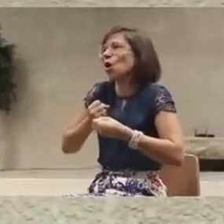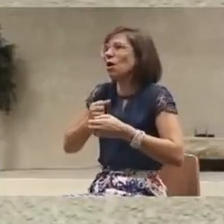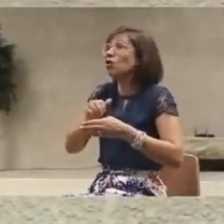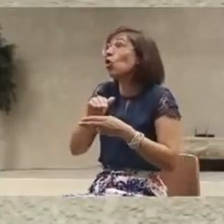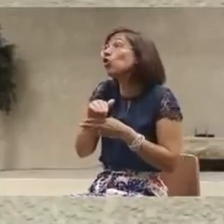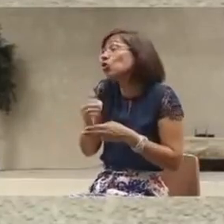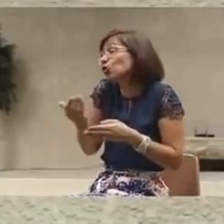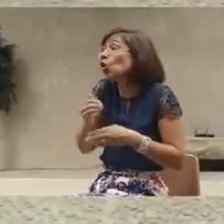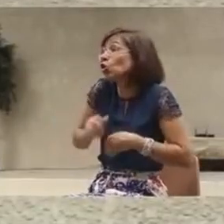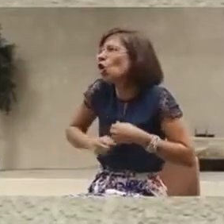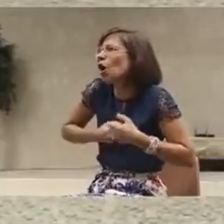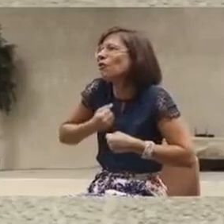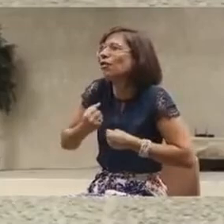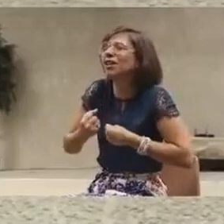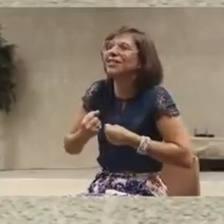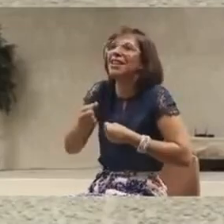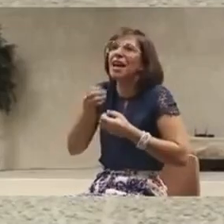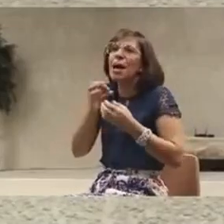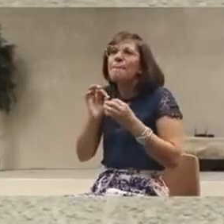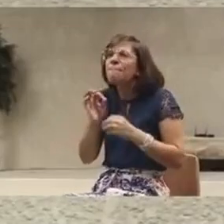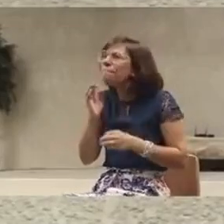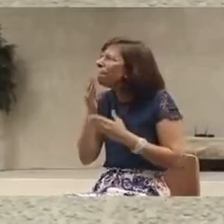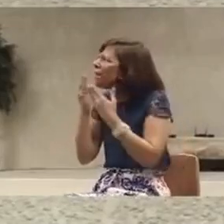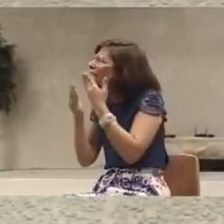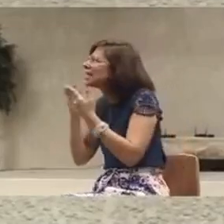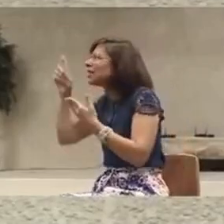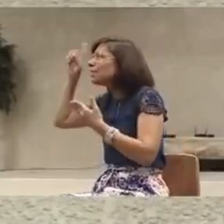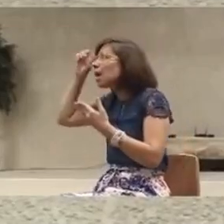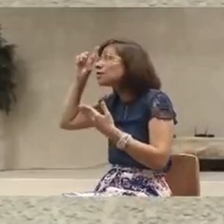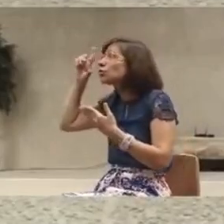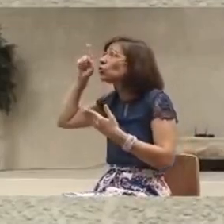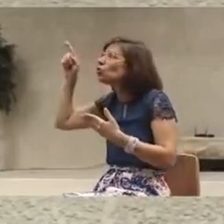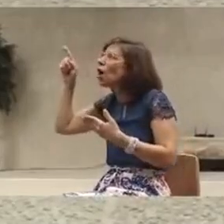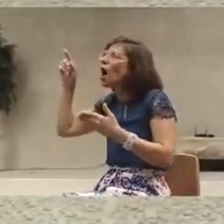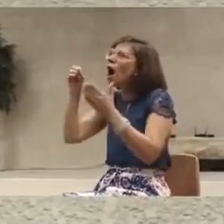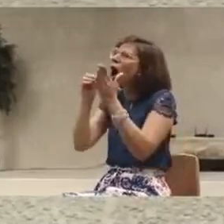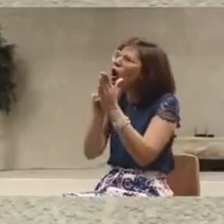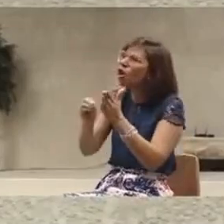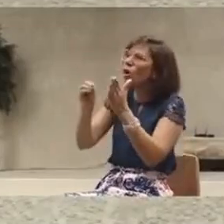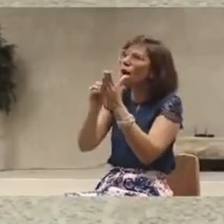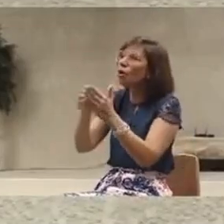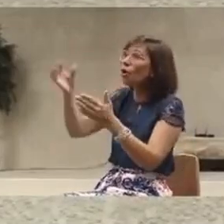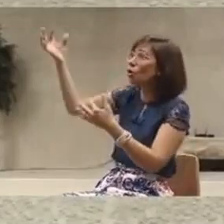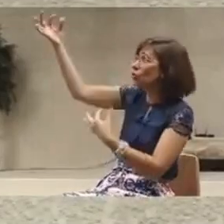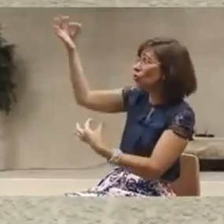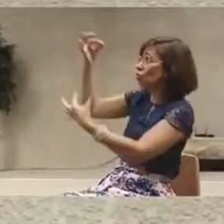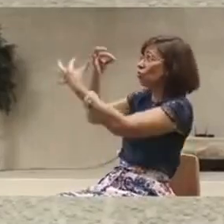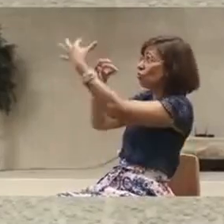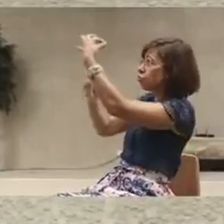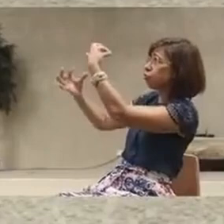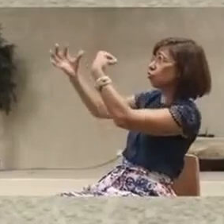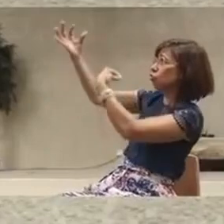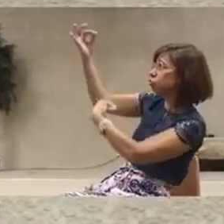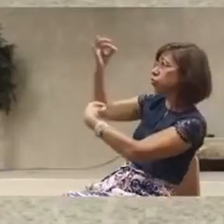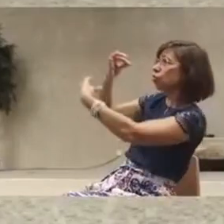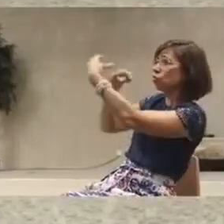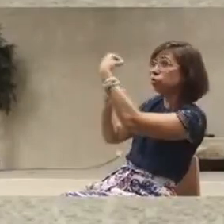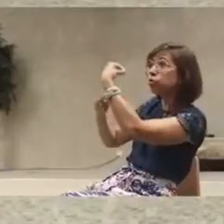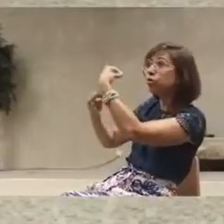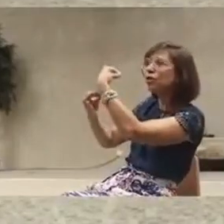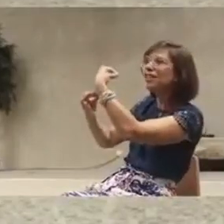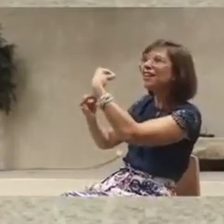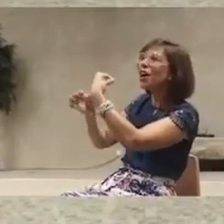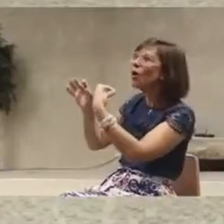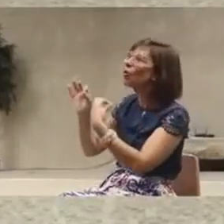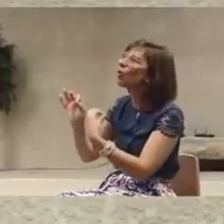et de nous parler. Et je suis certain encore ce matin que tu as parlé au cœur. Seigneur,